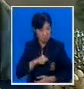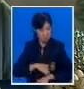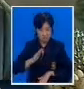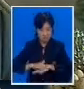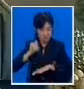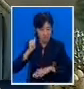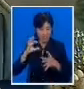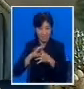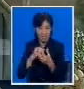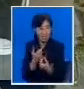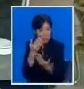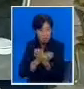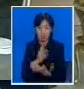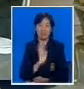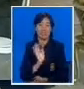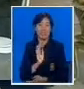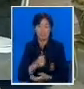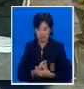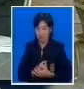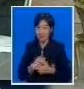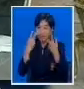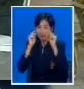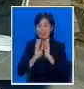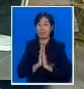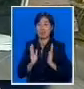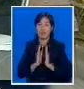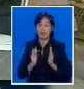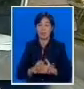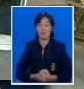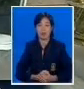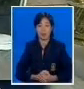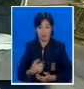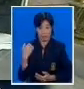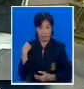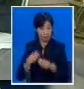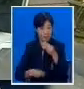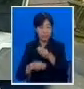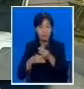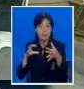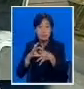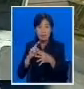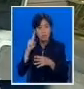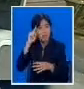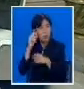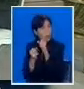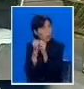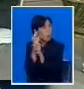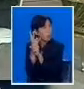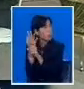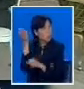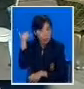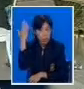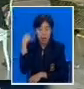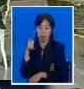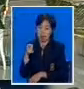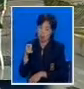ะ ขอบพระคุณท่านนายกนะครับอีกประเด็นหนึ่งนะครับท่านนายกครับหลายปีก่อนเนี่ยท่านนายกเป็นรั